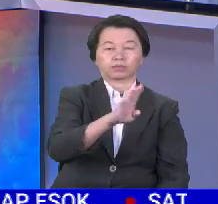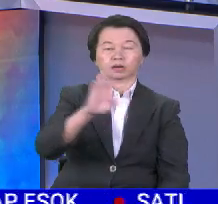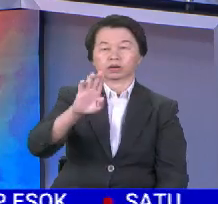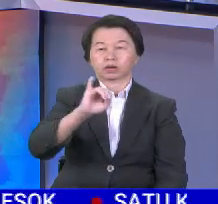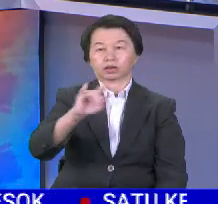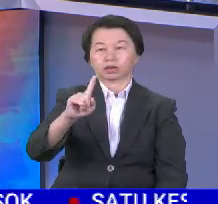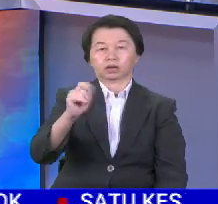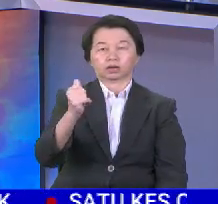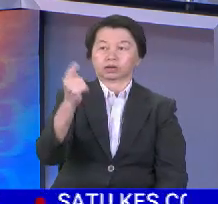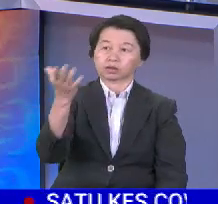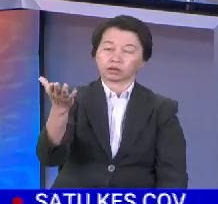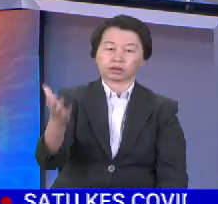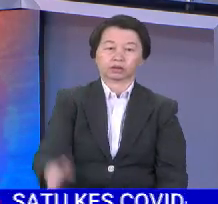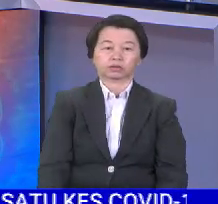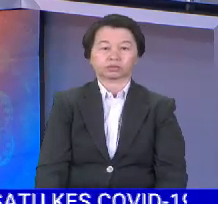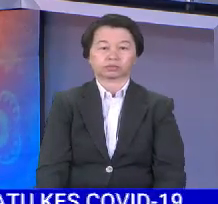Teruskan.